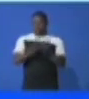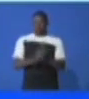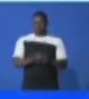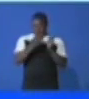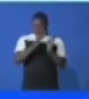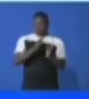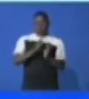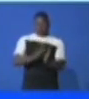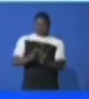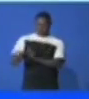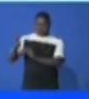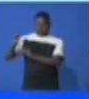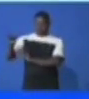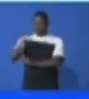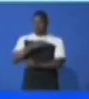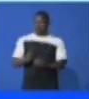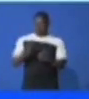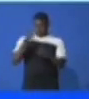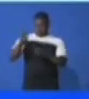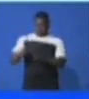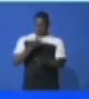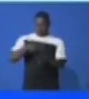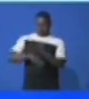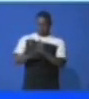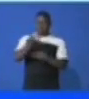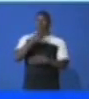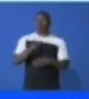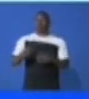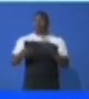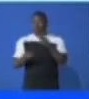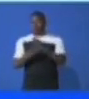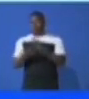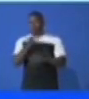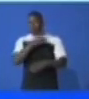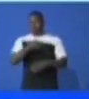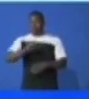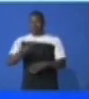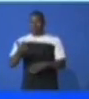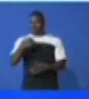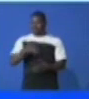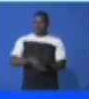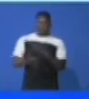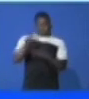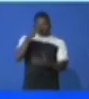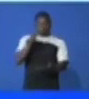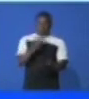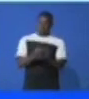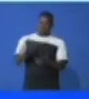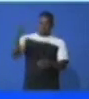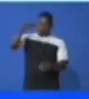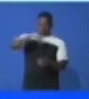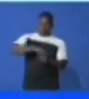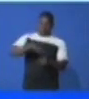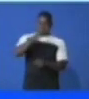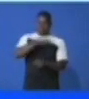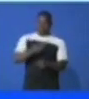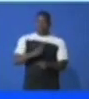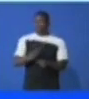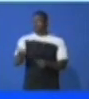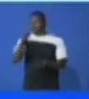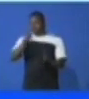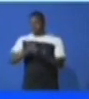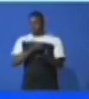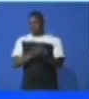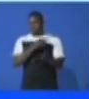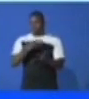pratiques dans les banques et établissements financiers à caractère bancaire en fixant le plancher des droits et obligations. Le